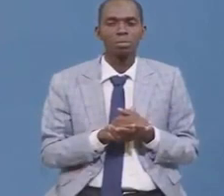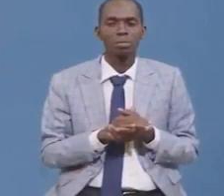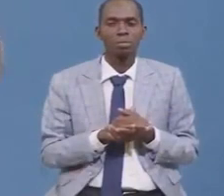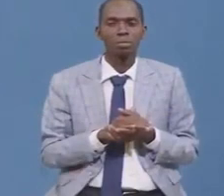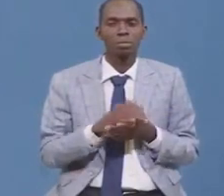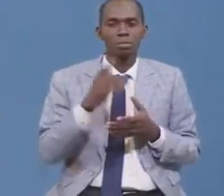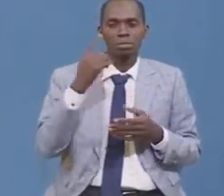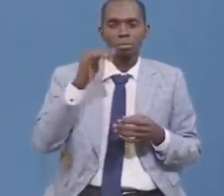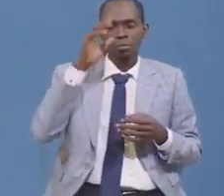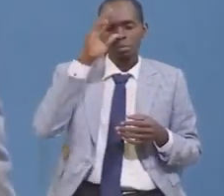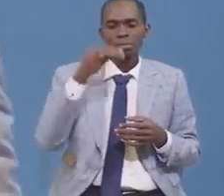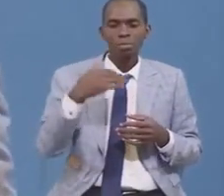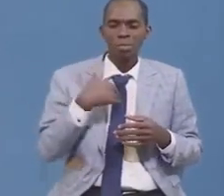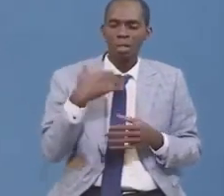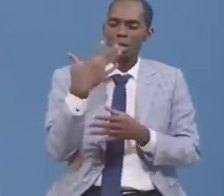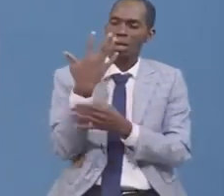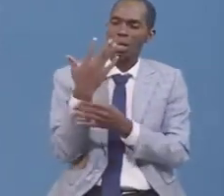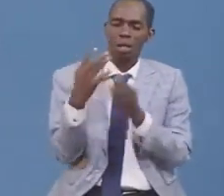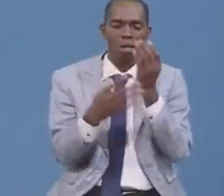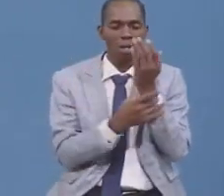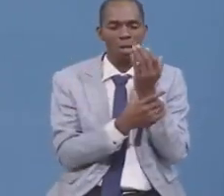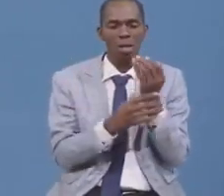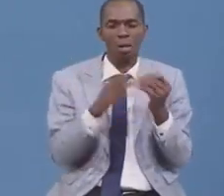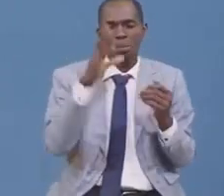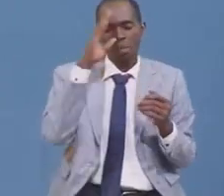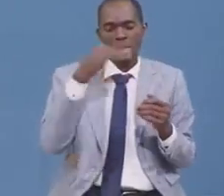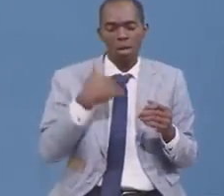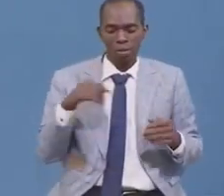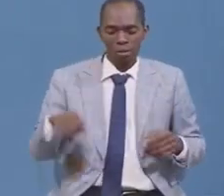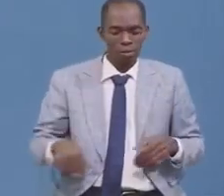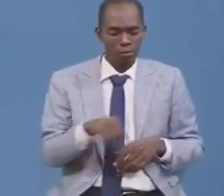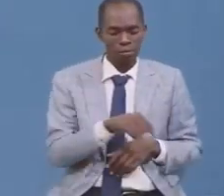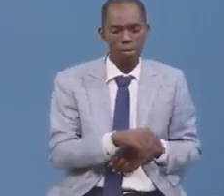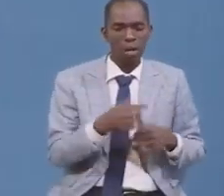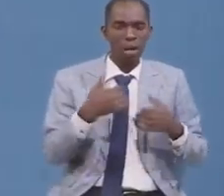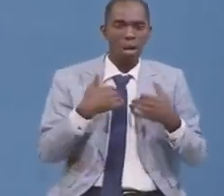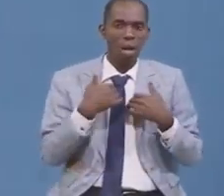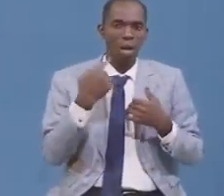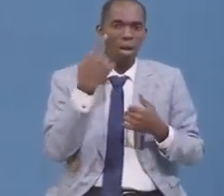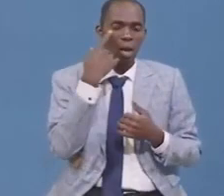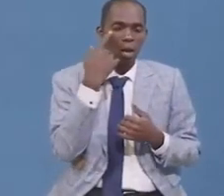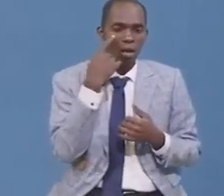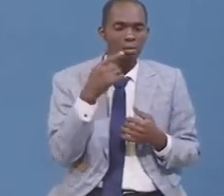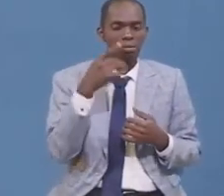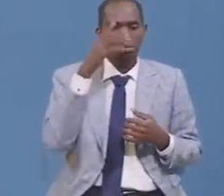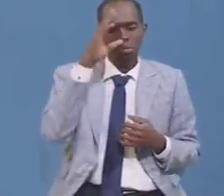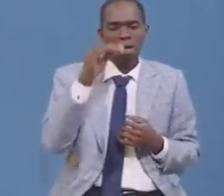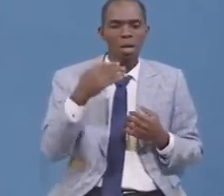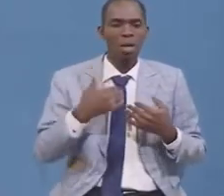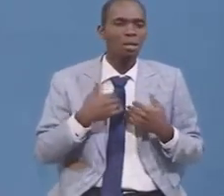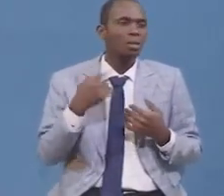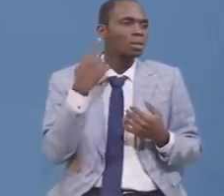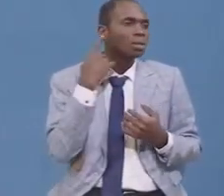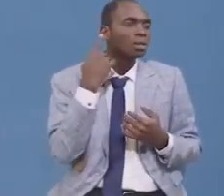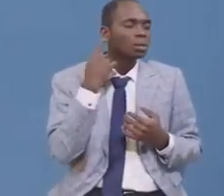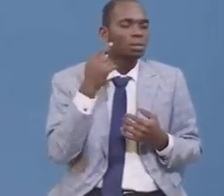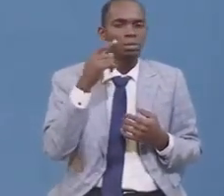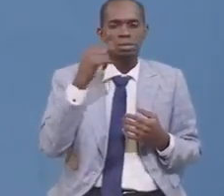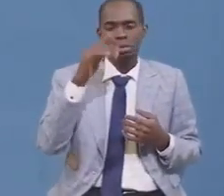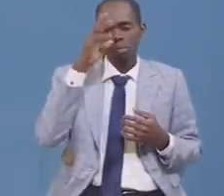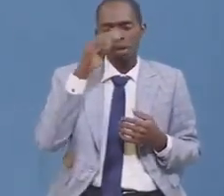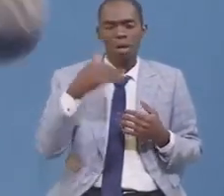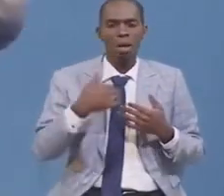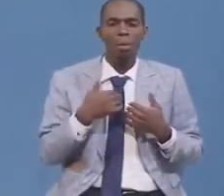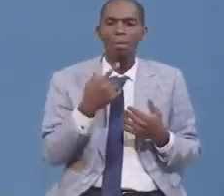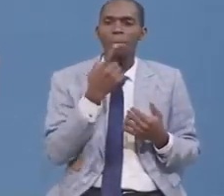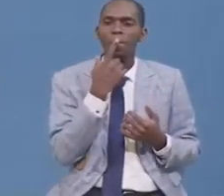మనకు చేతులు ఉన్నాయి we have feet పాదాలు ఉన్నాయి we have eyes కన్నులు ఉన్నాయి we have ears చెవులు ఉన్నాయి we have mouth